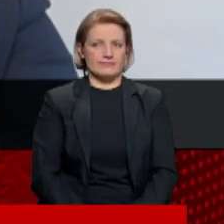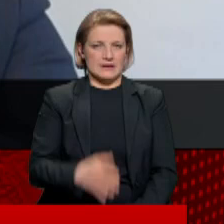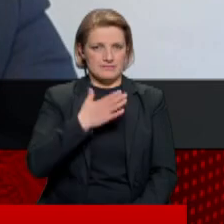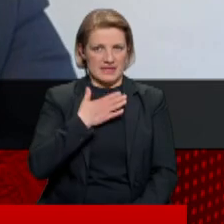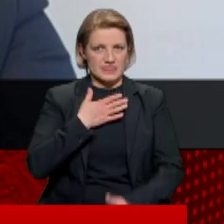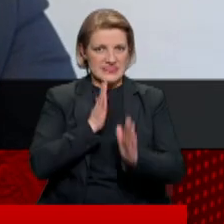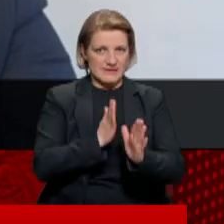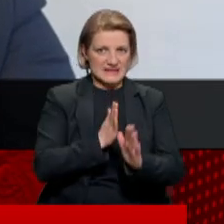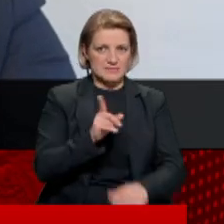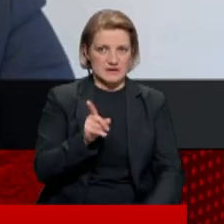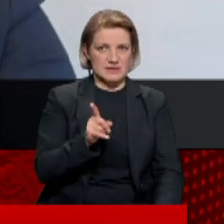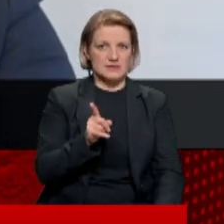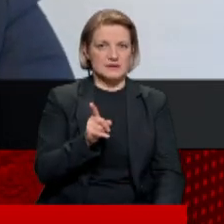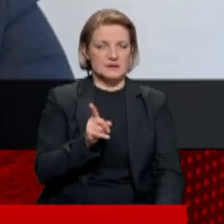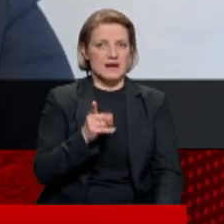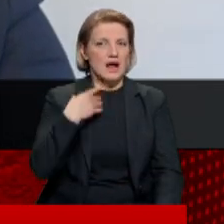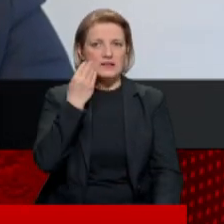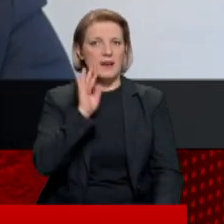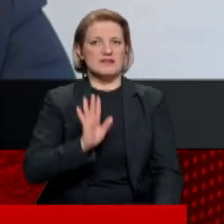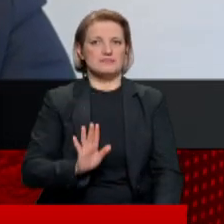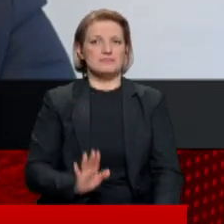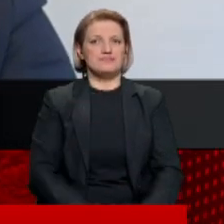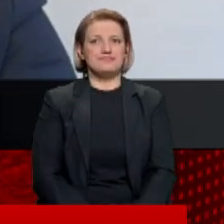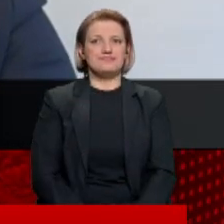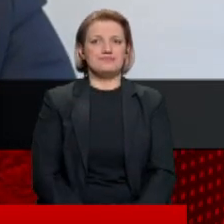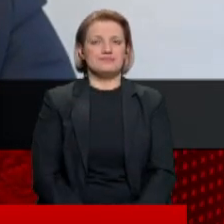Ben devam edeyim mi? Anlayamadım.